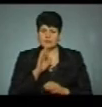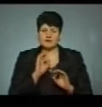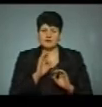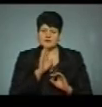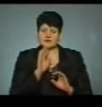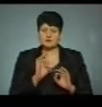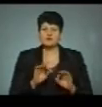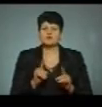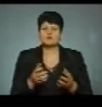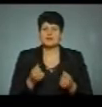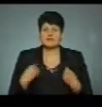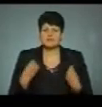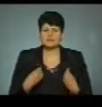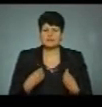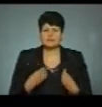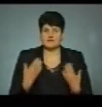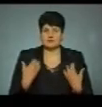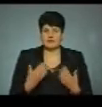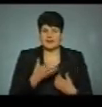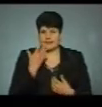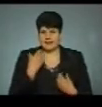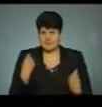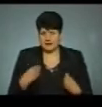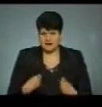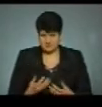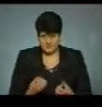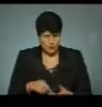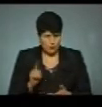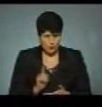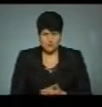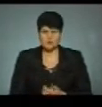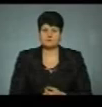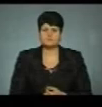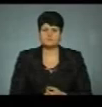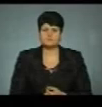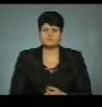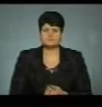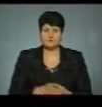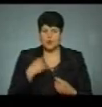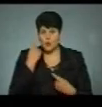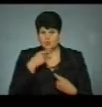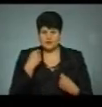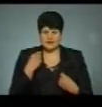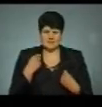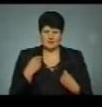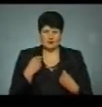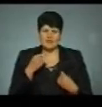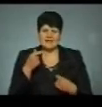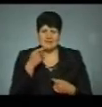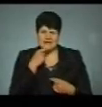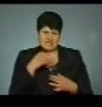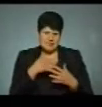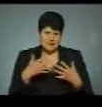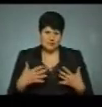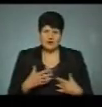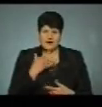собою на відпочинок. Теплі речі обов'язково, особисту гігієну і гарний